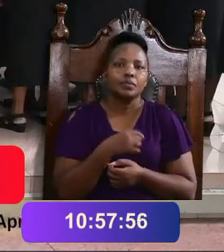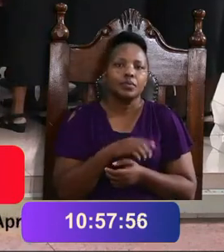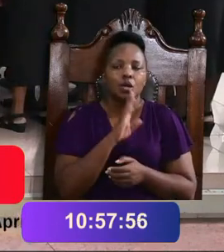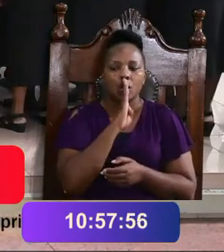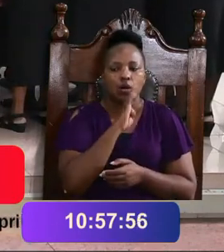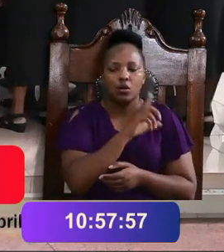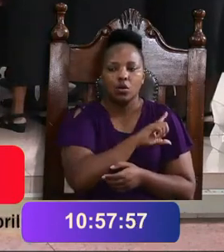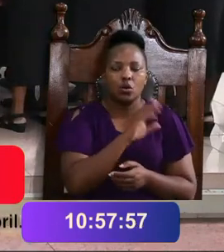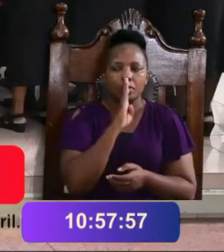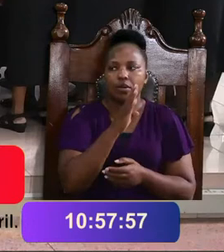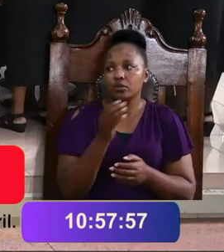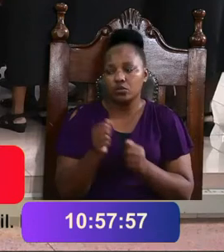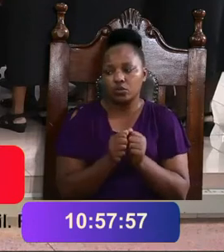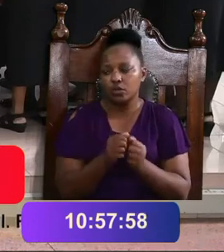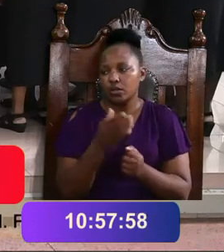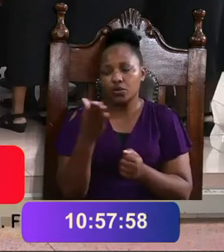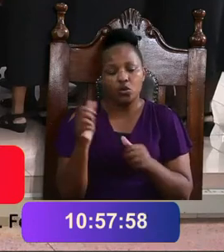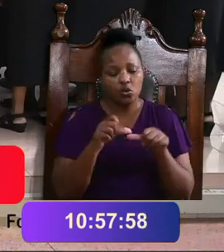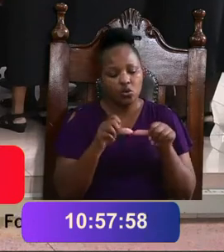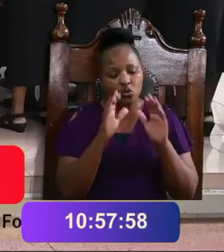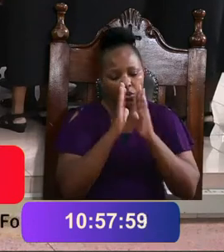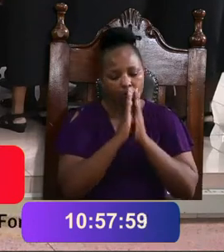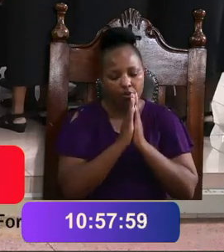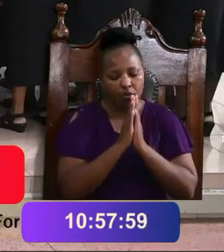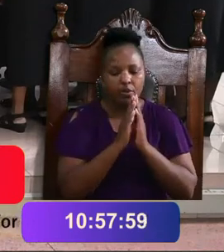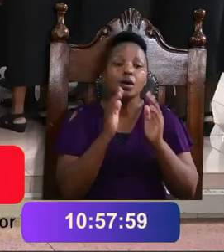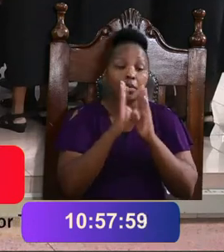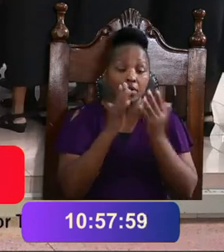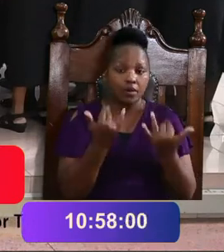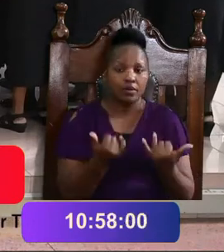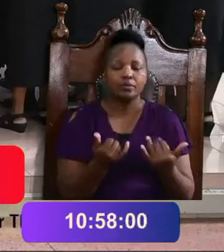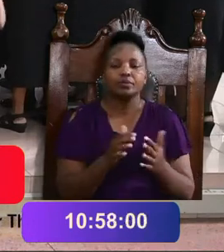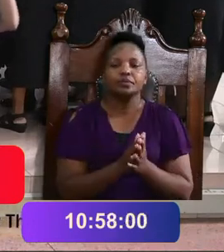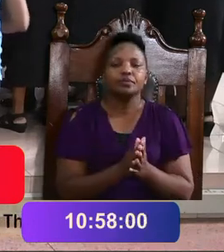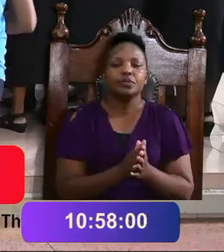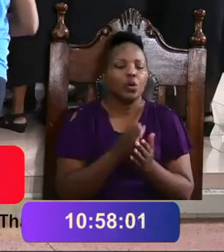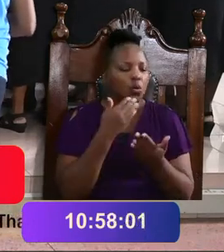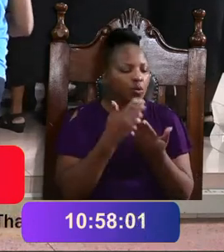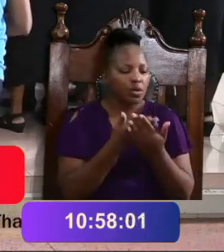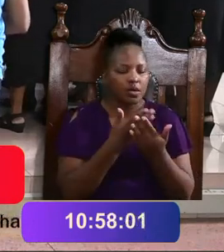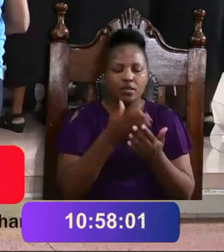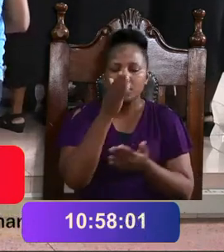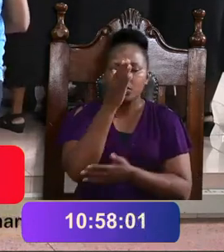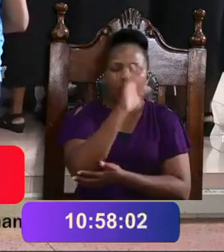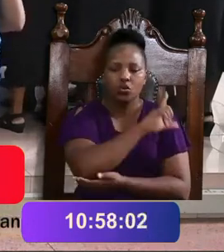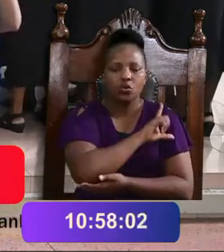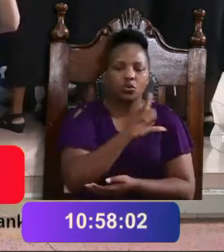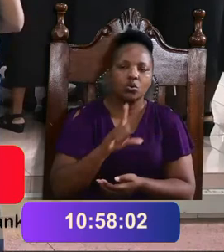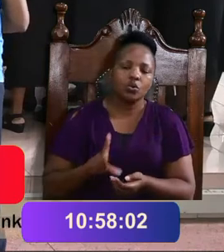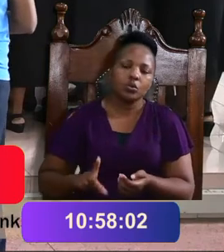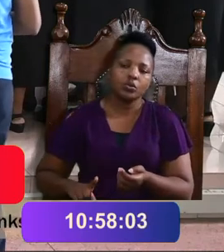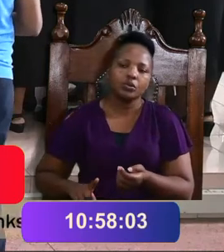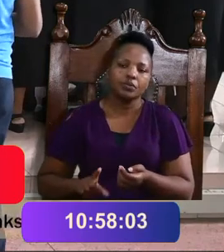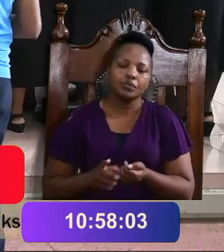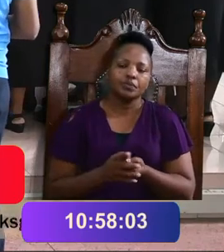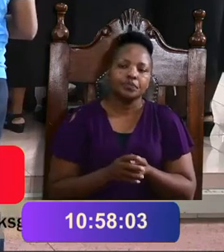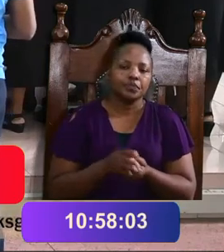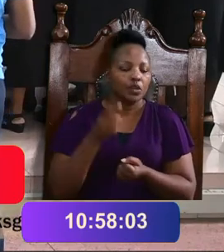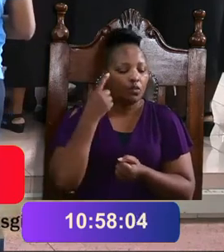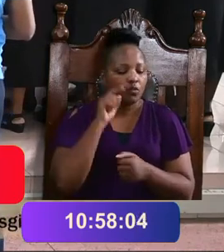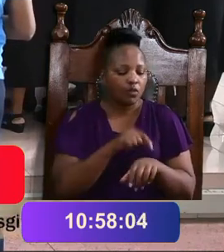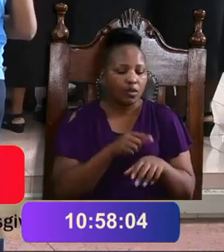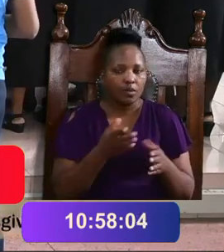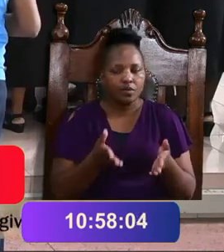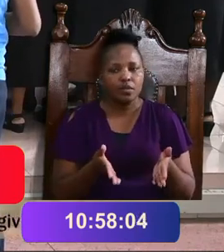with you. We will continue to pray for you. Na tuombe. Tunakushukuru sana Mwenyezi Mungu kwa